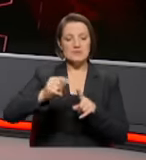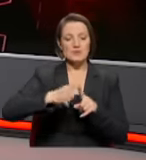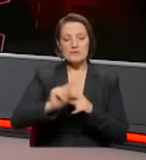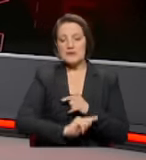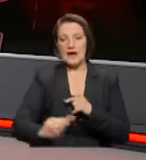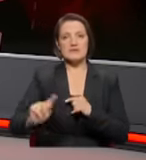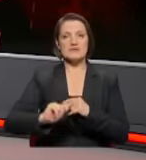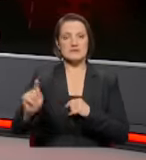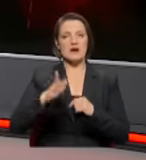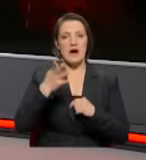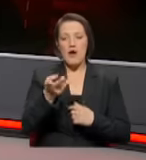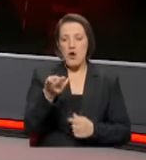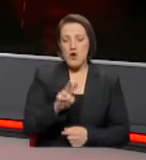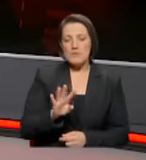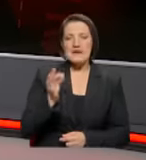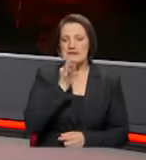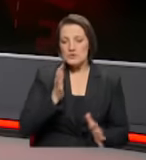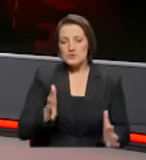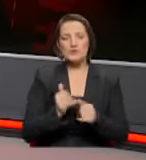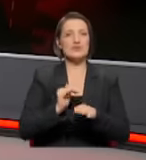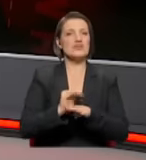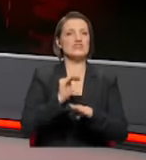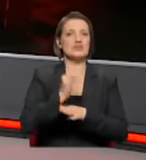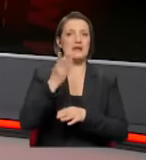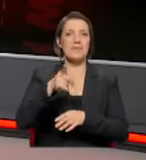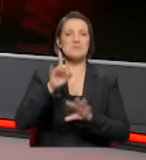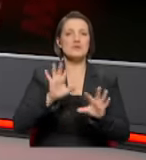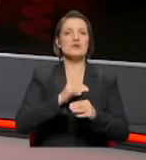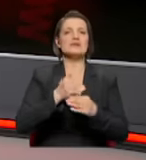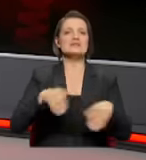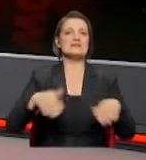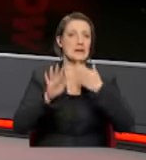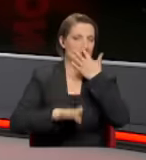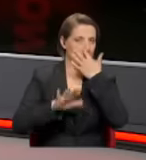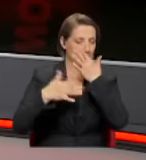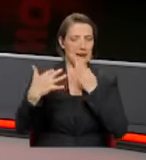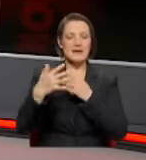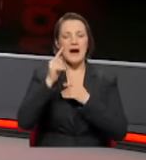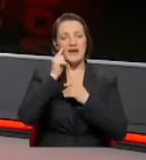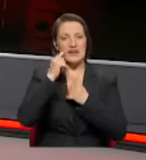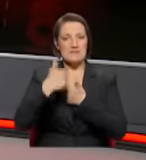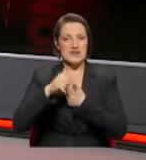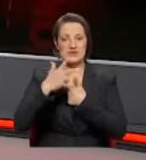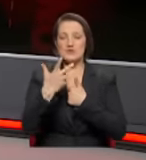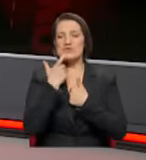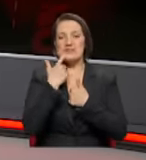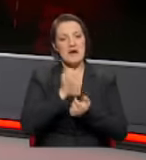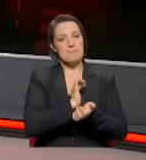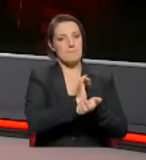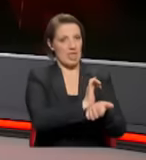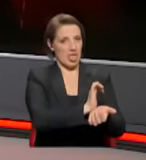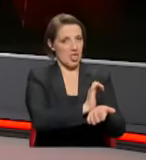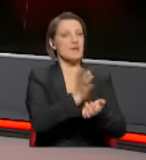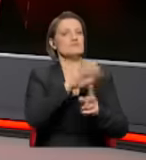etmesiyle tanıdı. Ancak ölümden dönen kadının yaşadıkları bununla da sınırlı kalmadı. Saldırgan eş 3 yılda